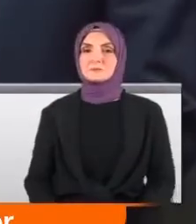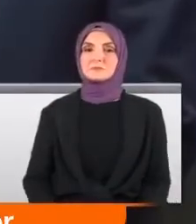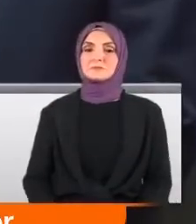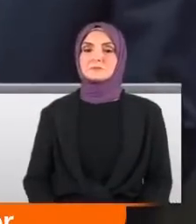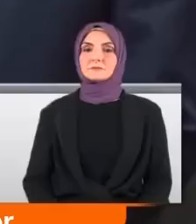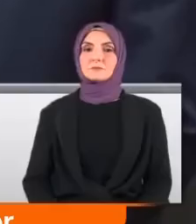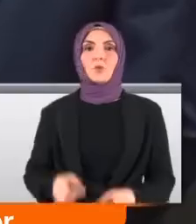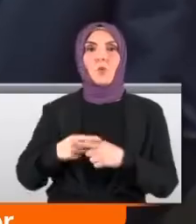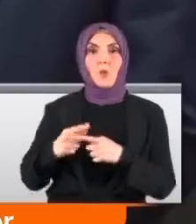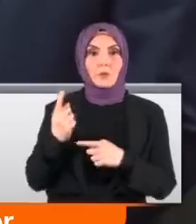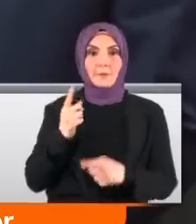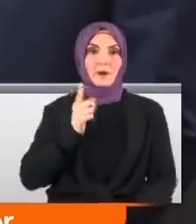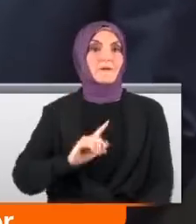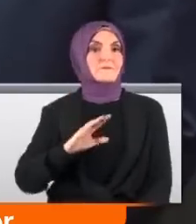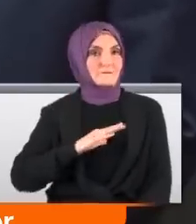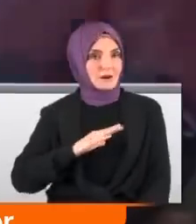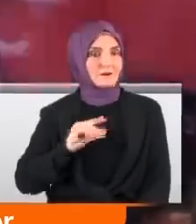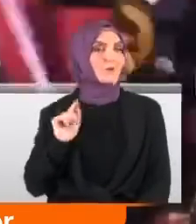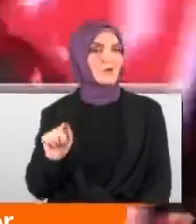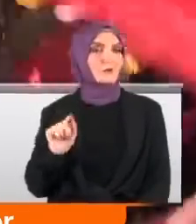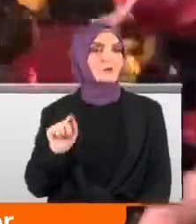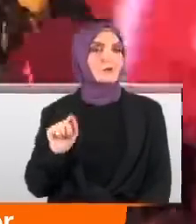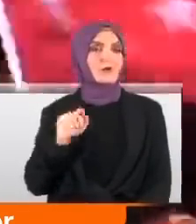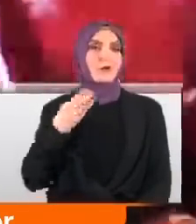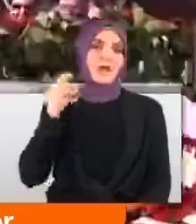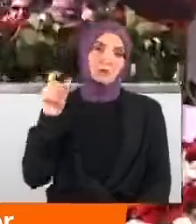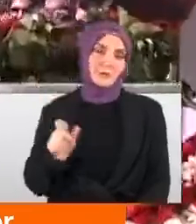Ortak bir adayımız var, o da Recep Tayyip Erdoğan.